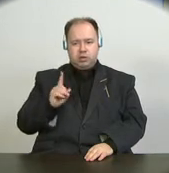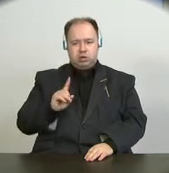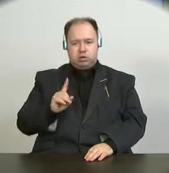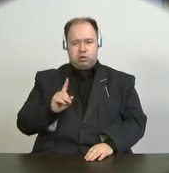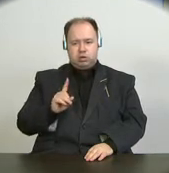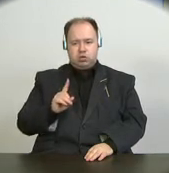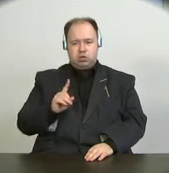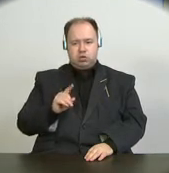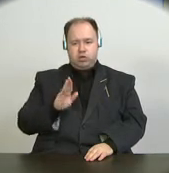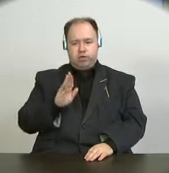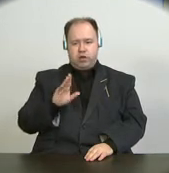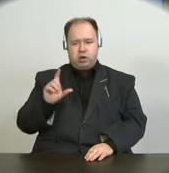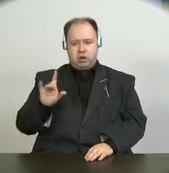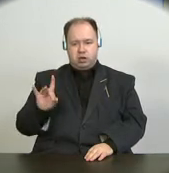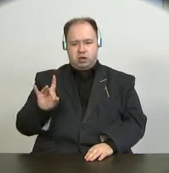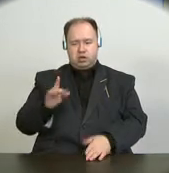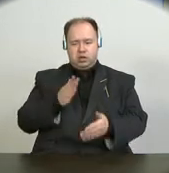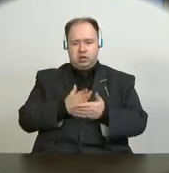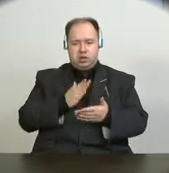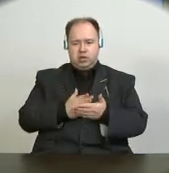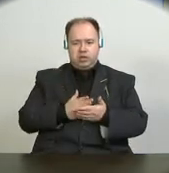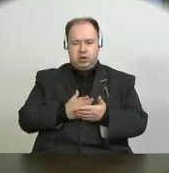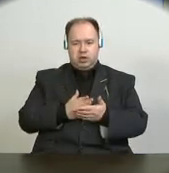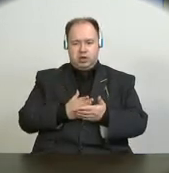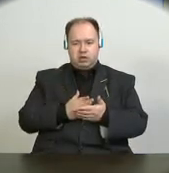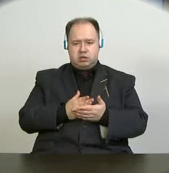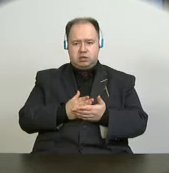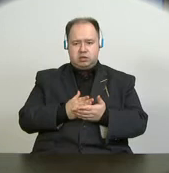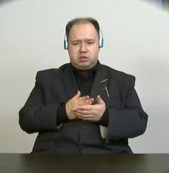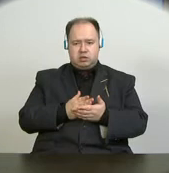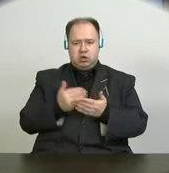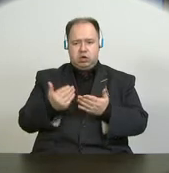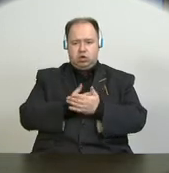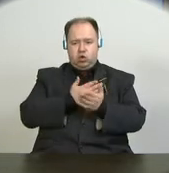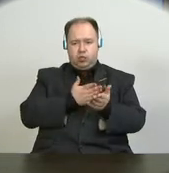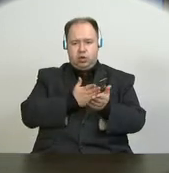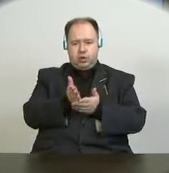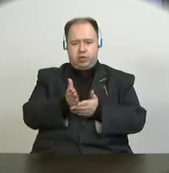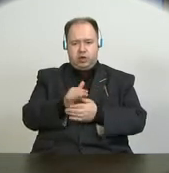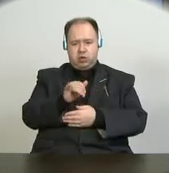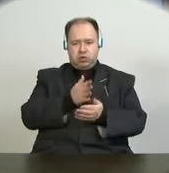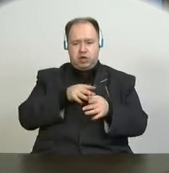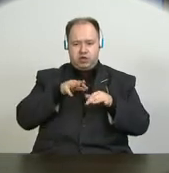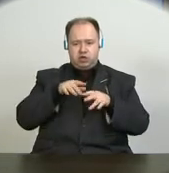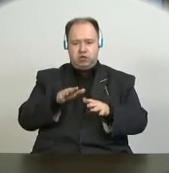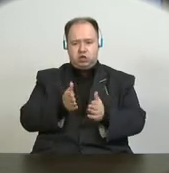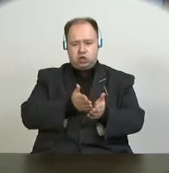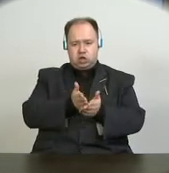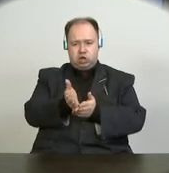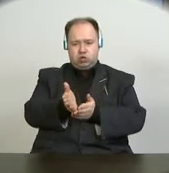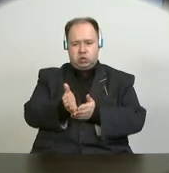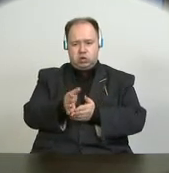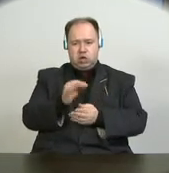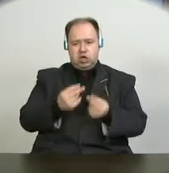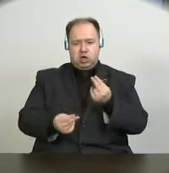we are является одним из новых направлений когда движется вообще индустрия античная и